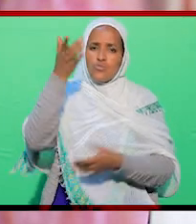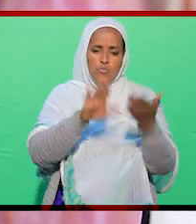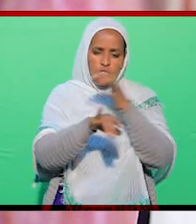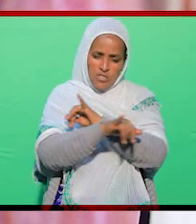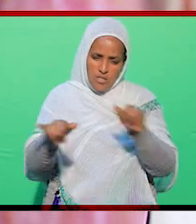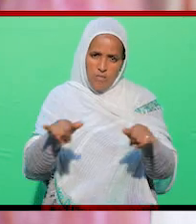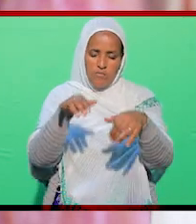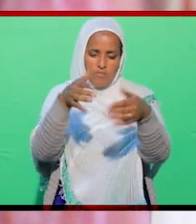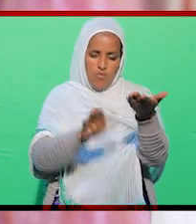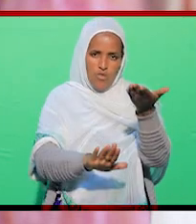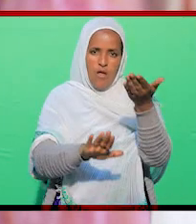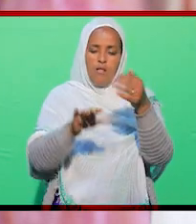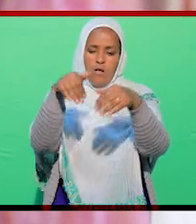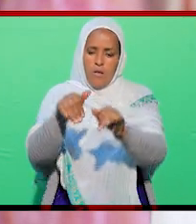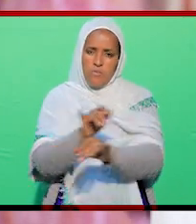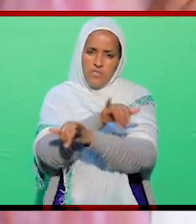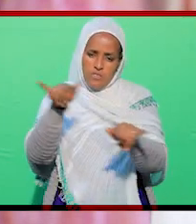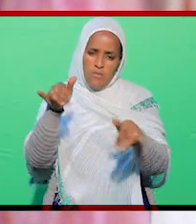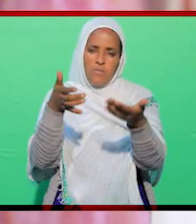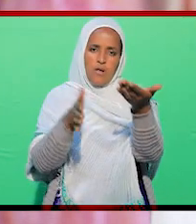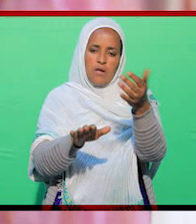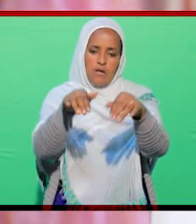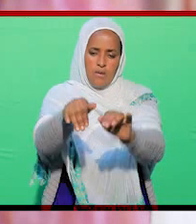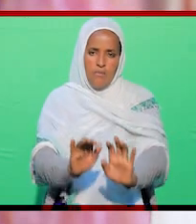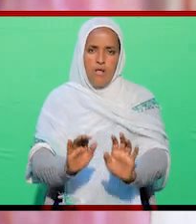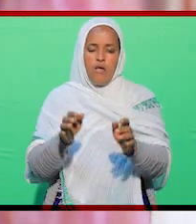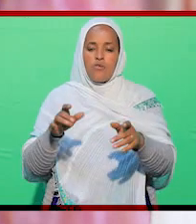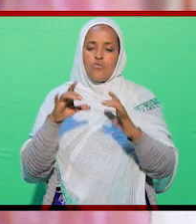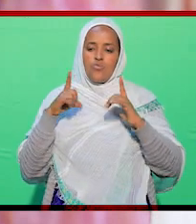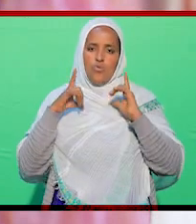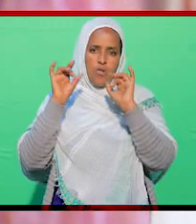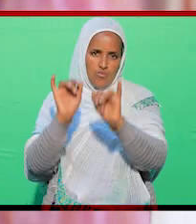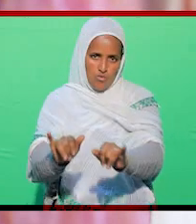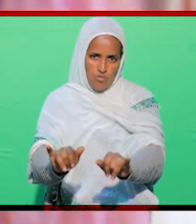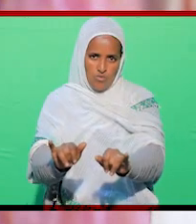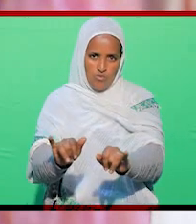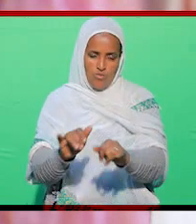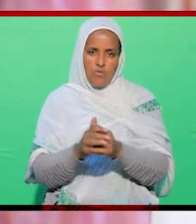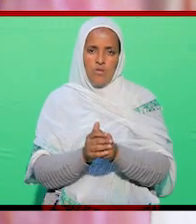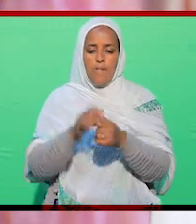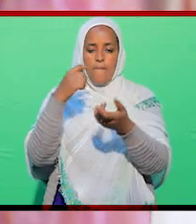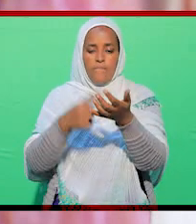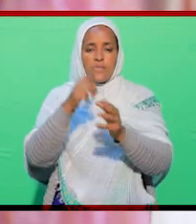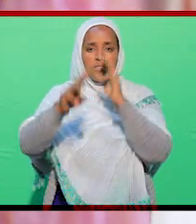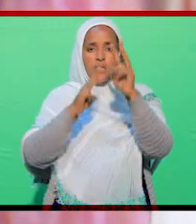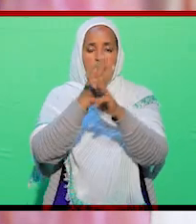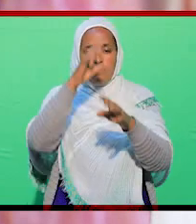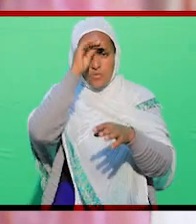ነው። ክርስቶስ እንደሞተ ይሞታሉ፣ ክርስቶስ እንደተቀበረ ደግሞ ይቀበራሉ ማለት ነው። ተቀብረው